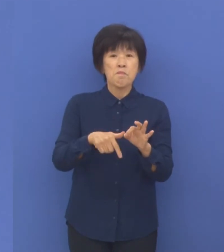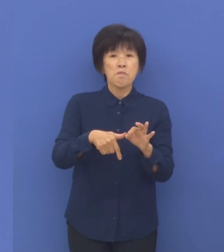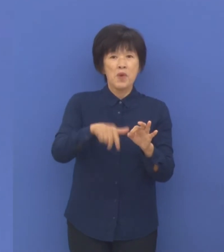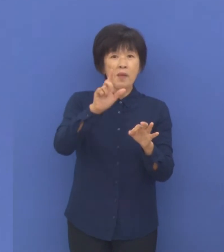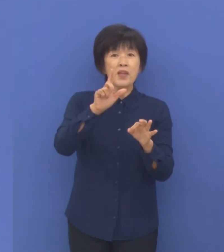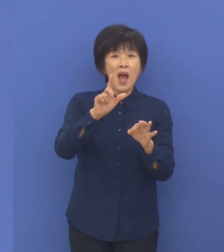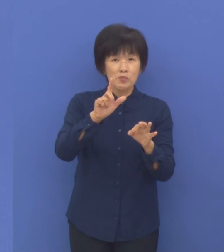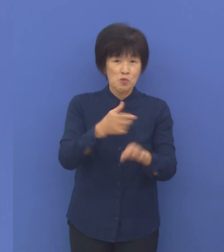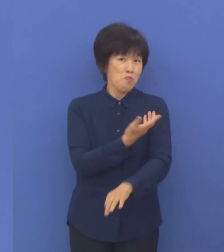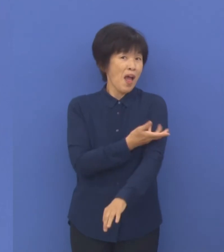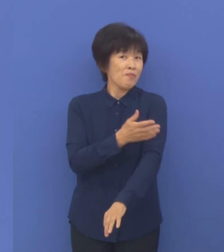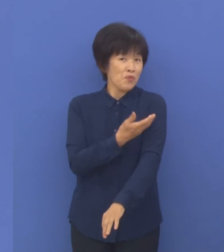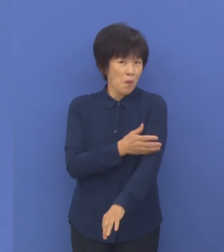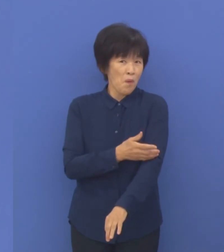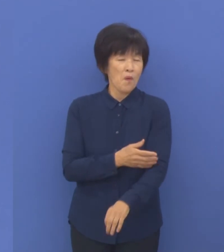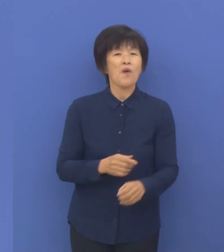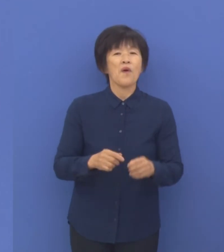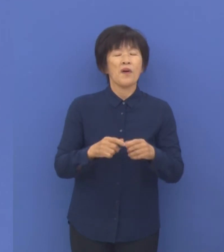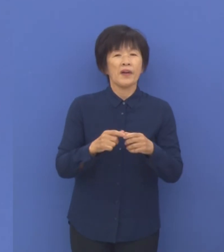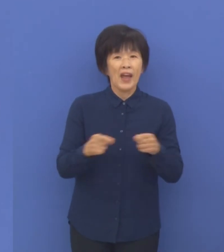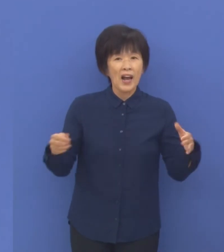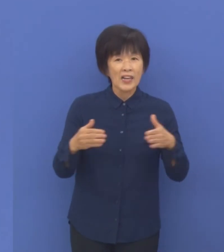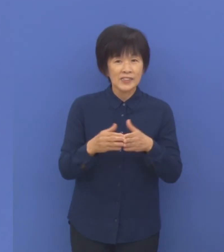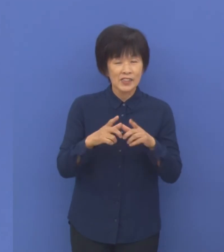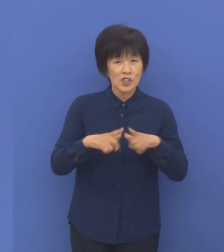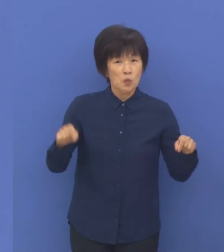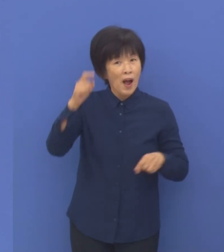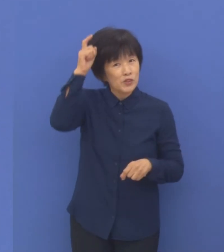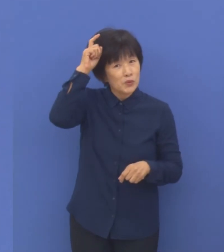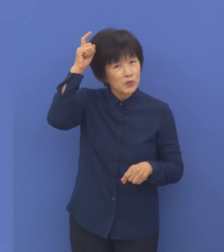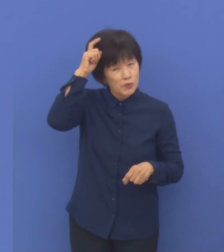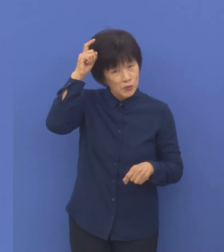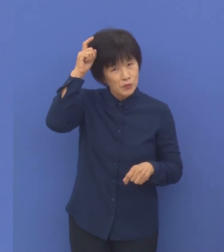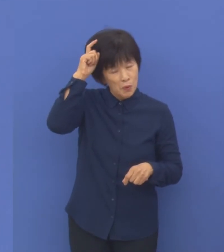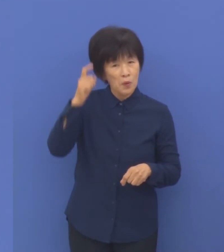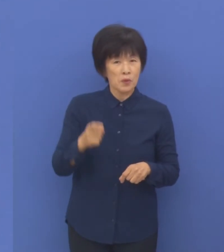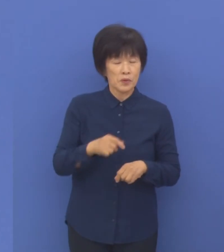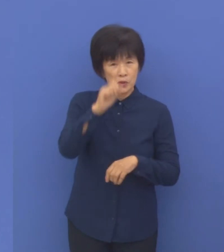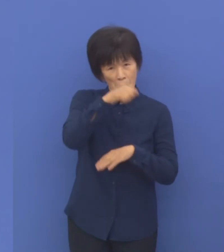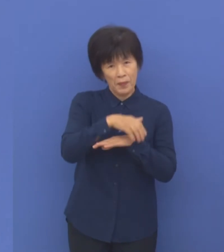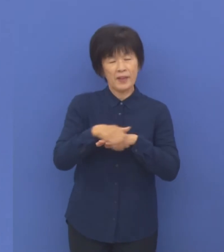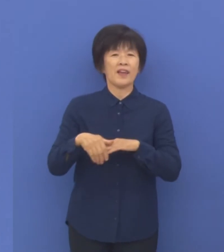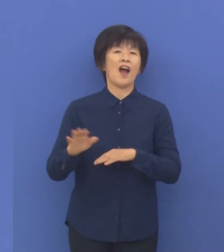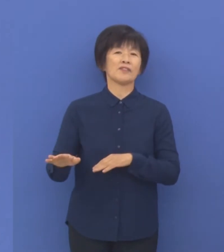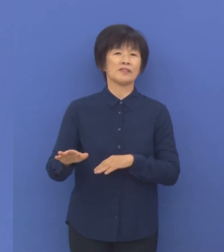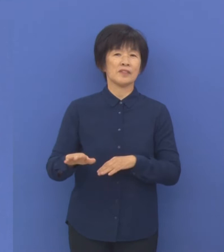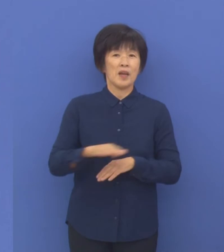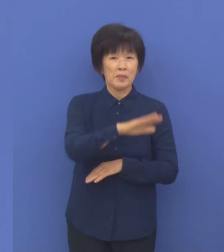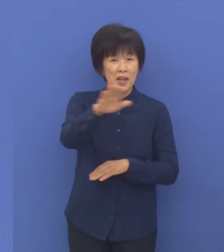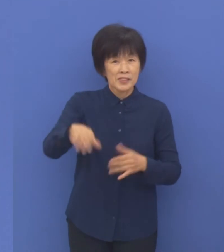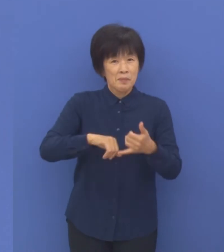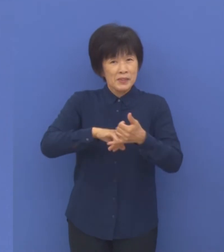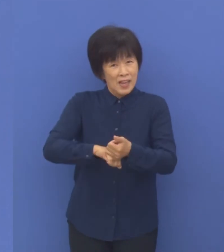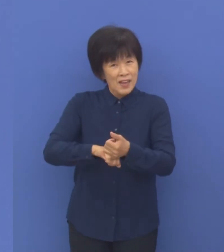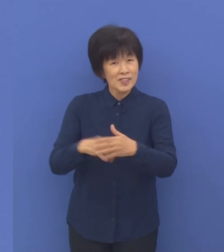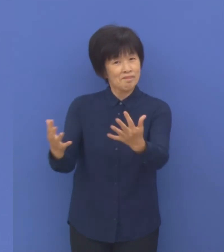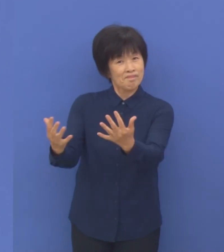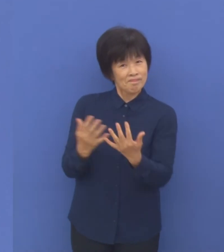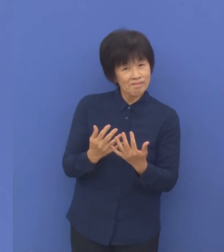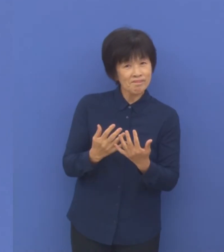プレミアムブランド長崎和牛プレミアム圏央を予定しています皆様是非お越し